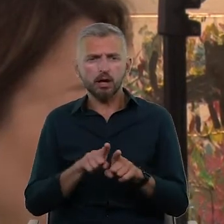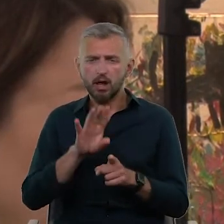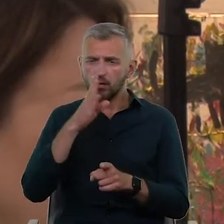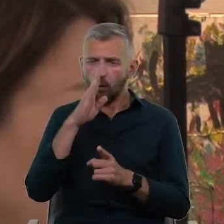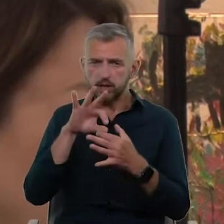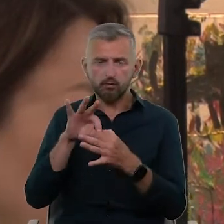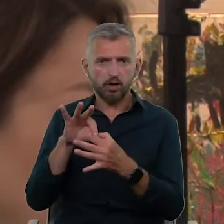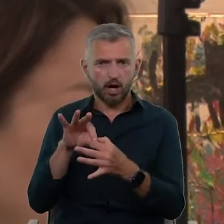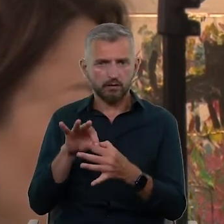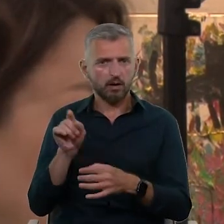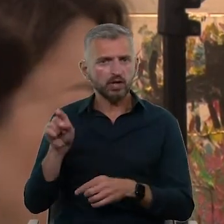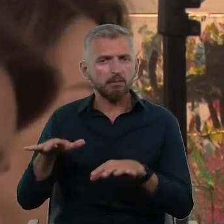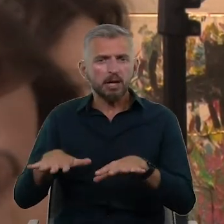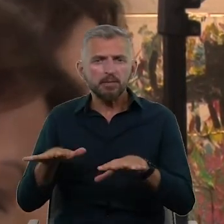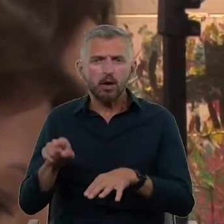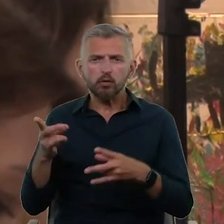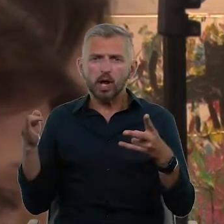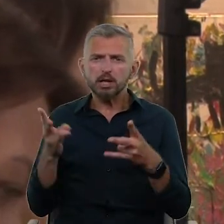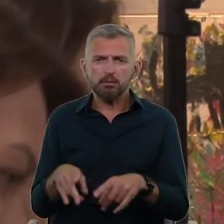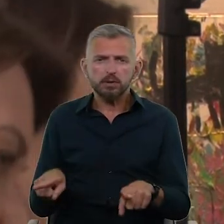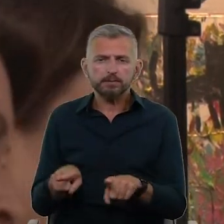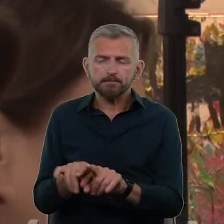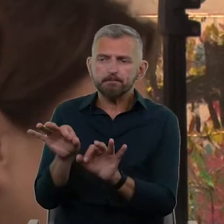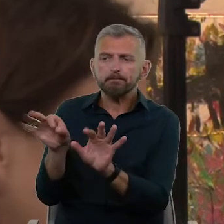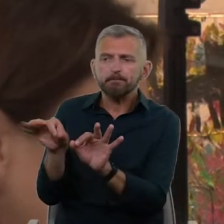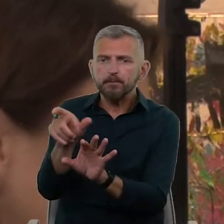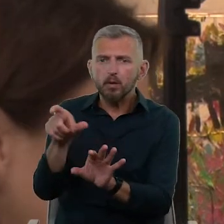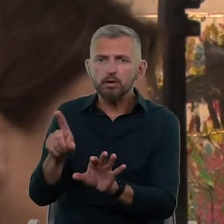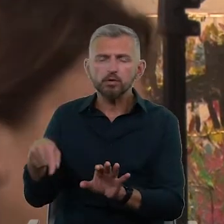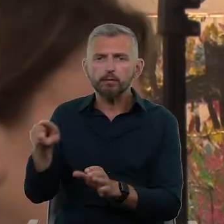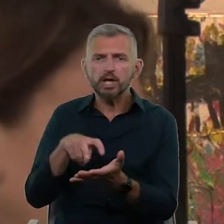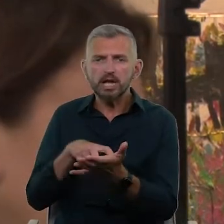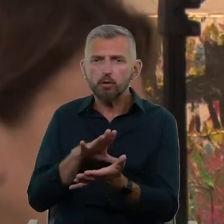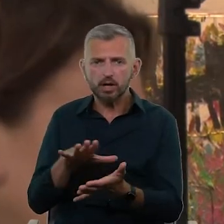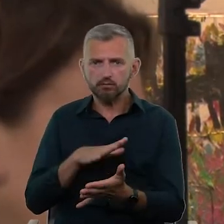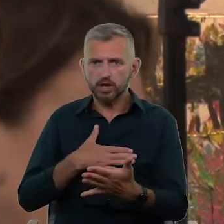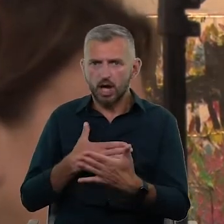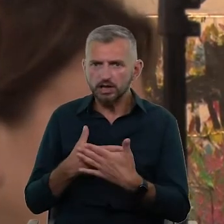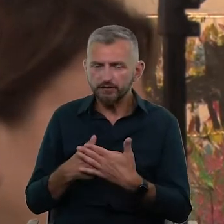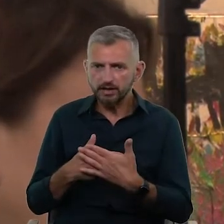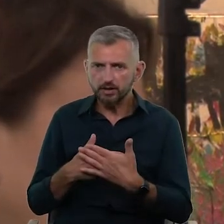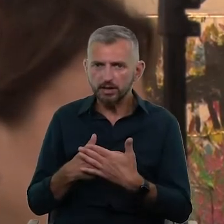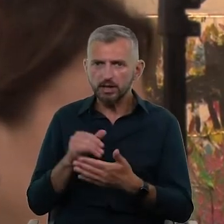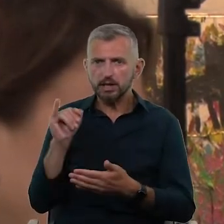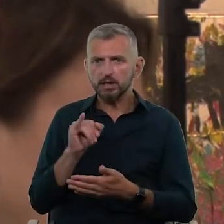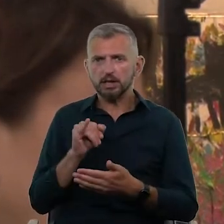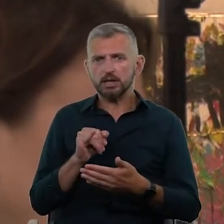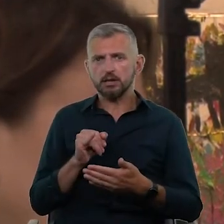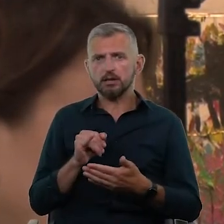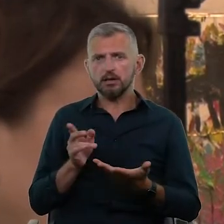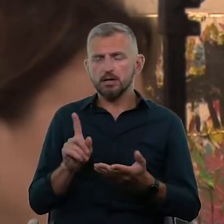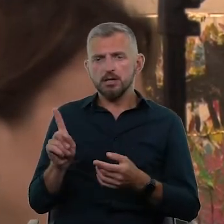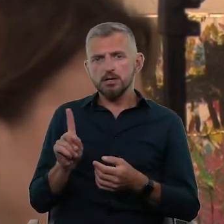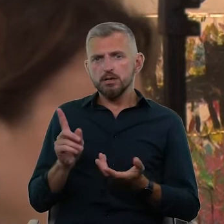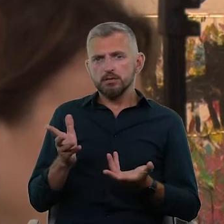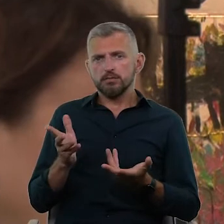колаборація, отам от на місцях, його треба настільки донести людям, щоб вони не боялися бути активними. І, скажімо так, щоб,